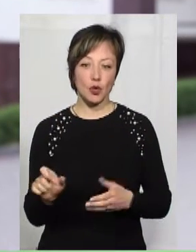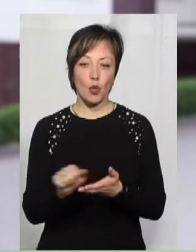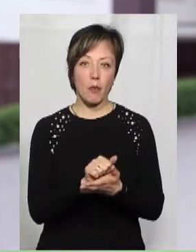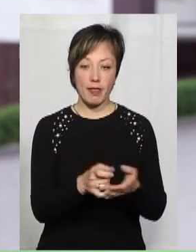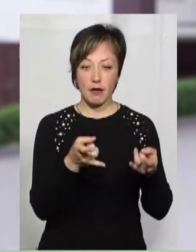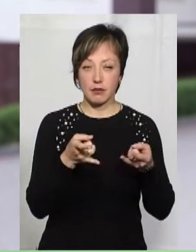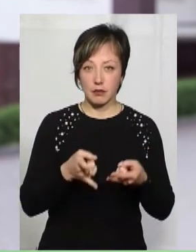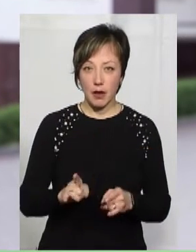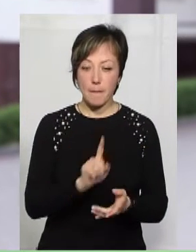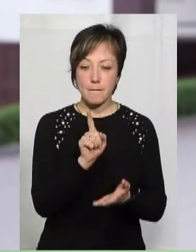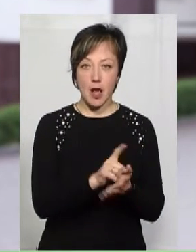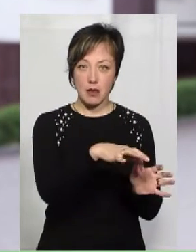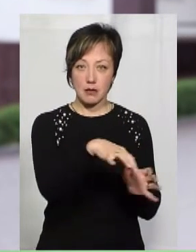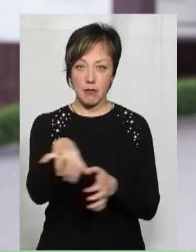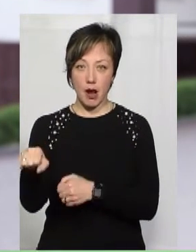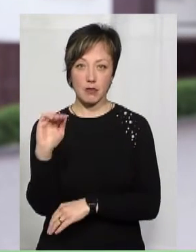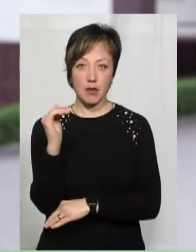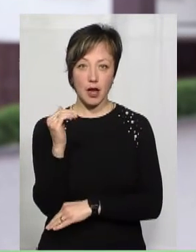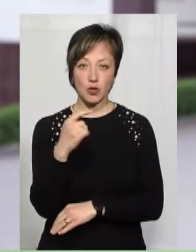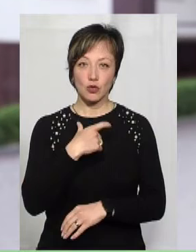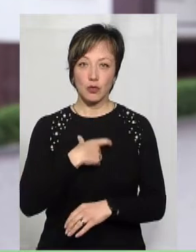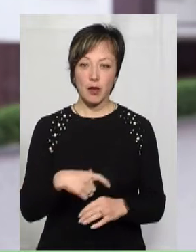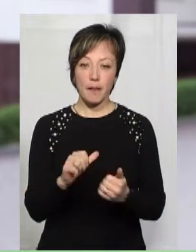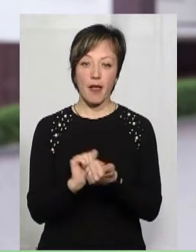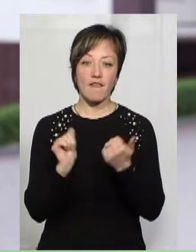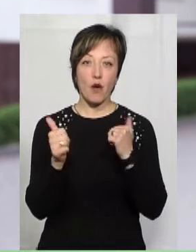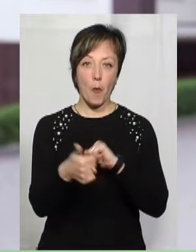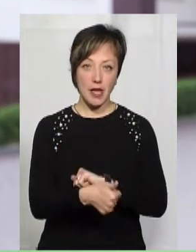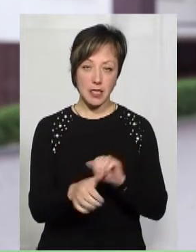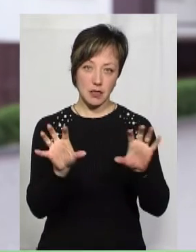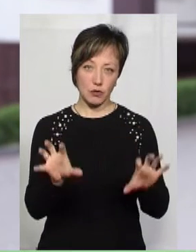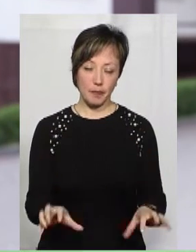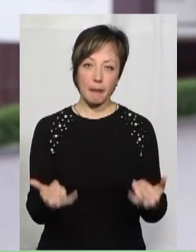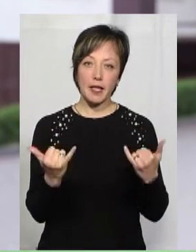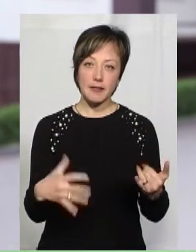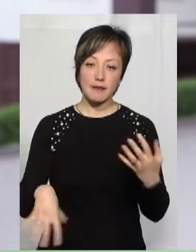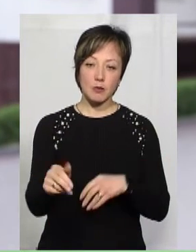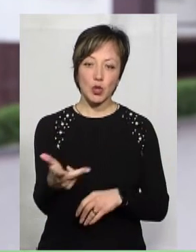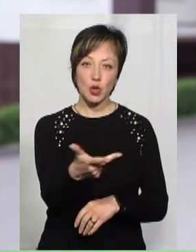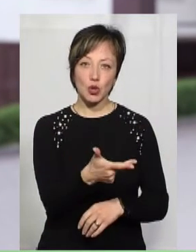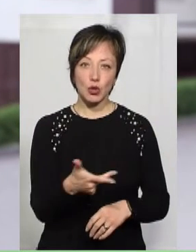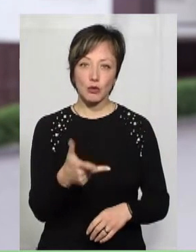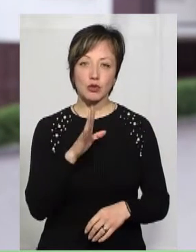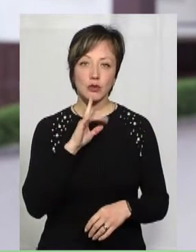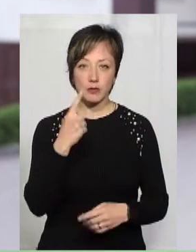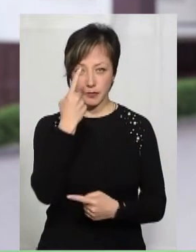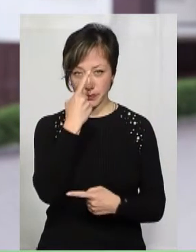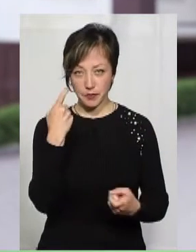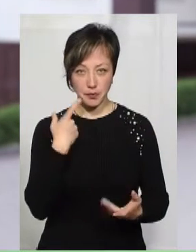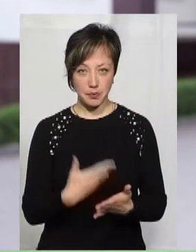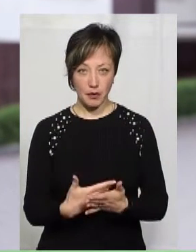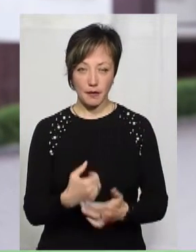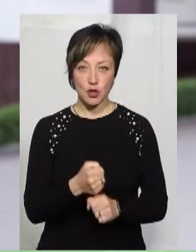вона народжувала, мала забрати малюка собі в обхід діючого законодавства. Наразі усім трьом жінкам оголошено про підозру у